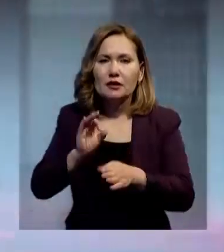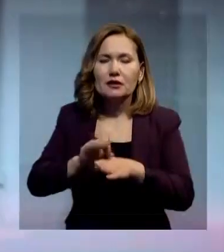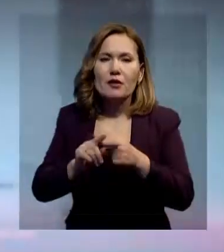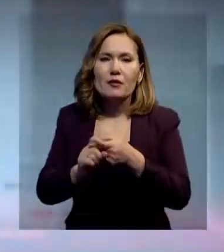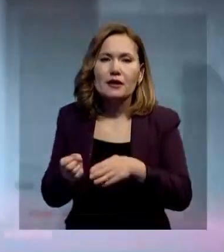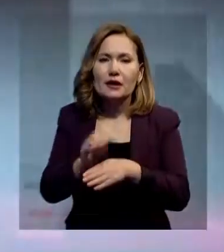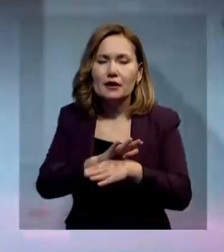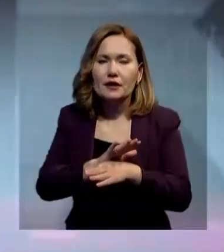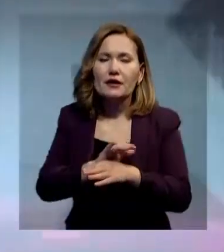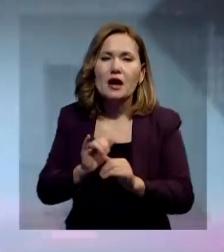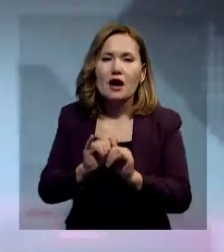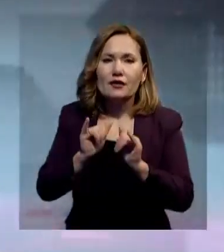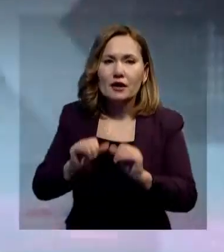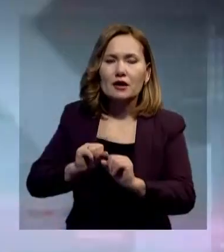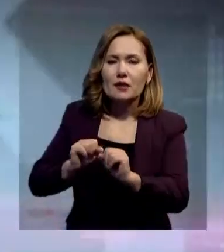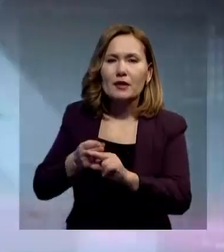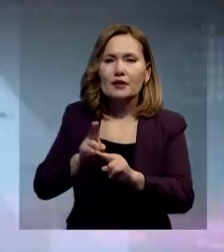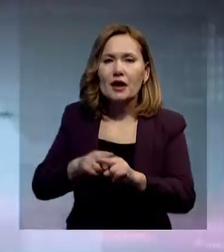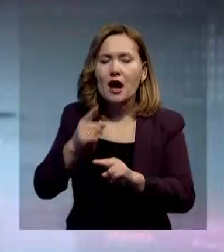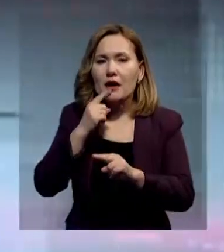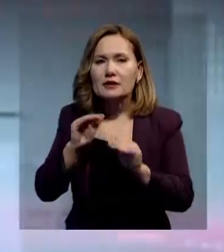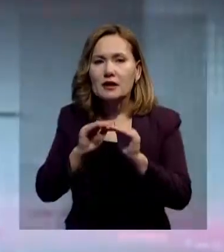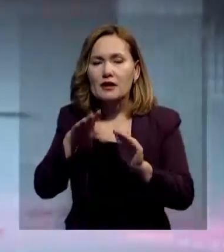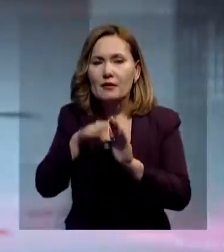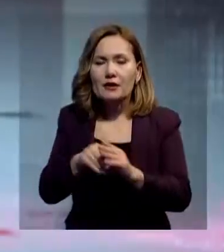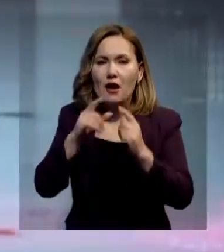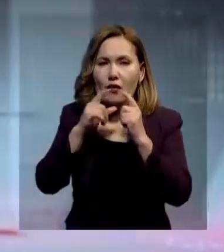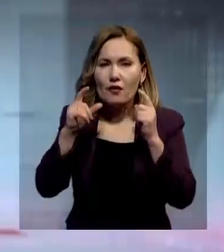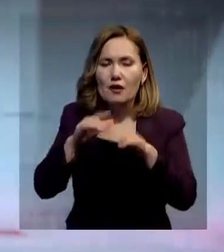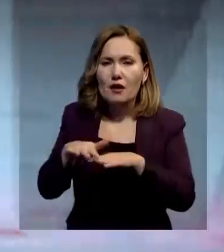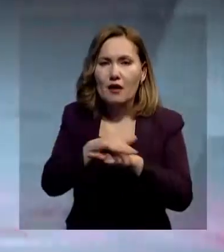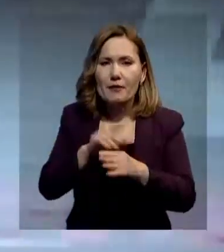Коронавирустың таралуы жөнінен сары не қызыл аймаққа өткен өңірлерде маска режимін сақтауды ұсынды.